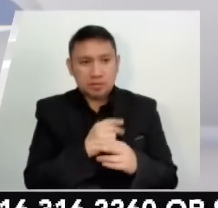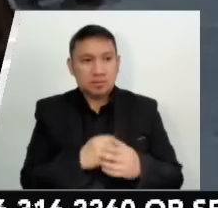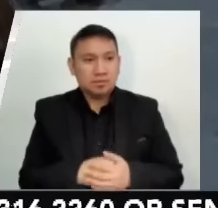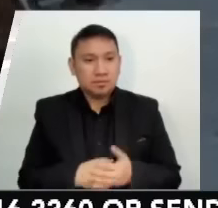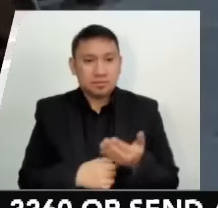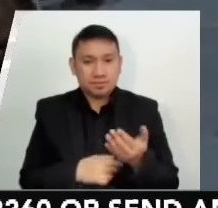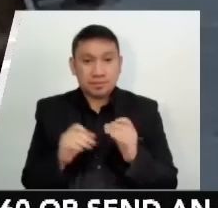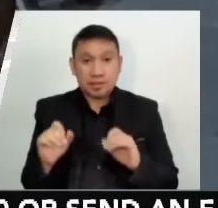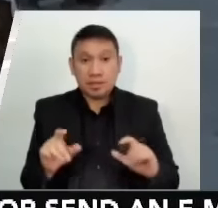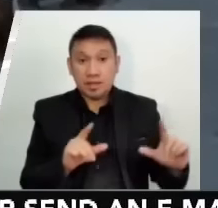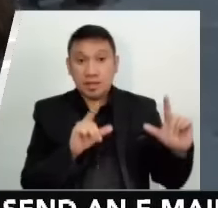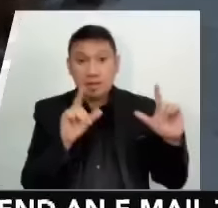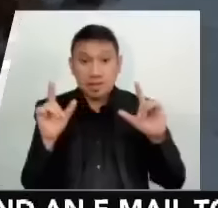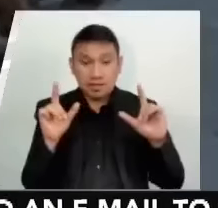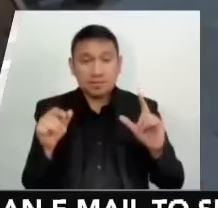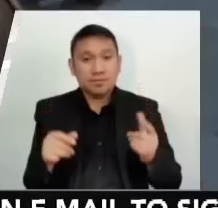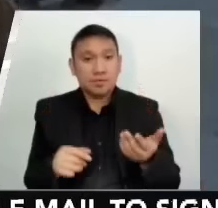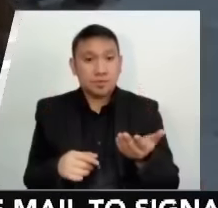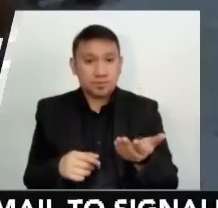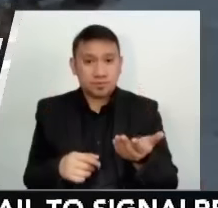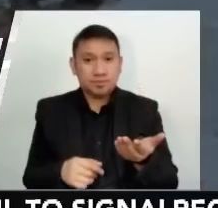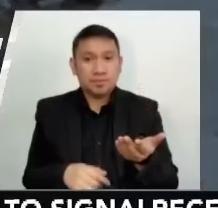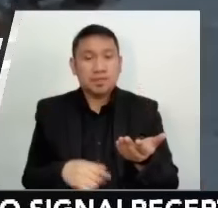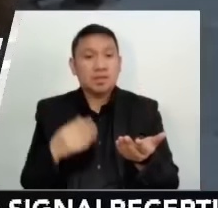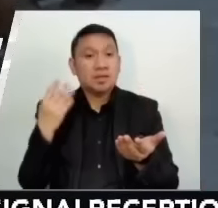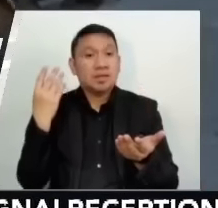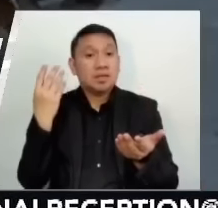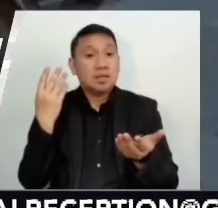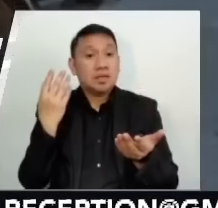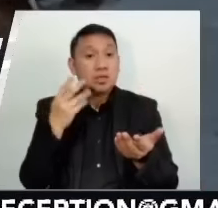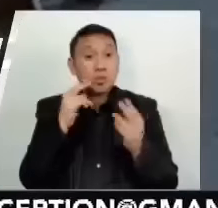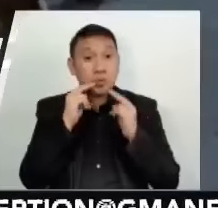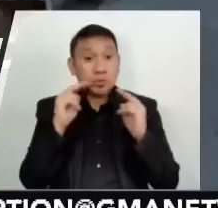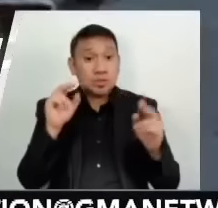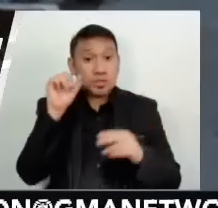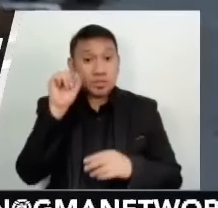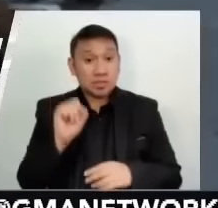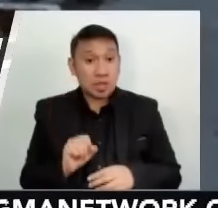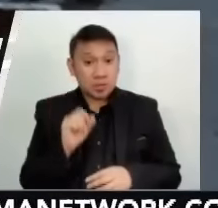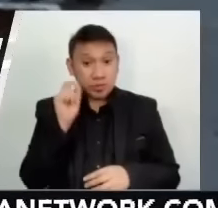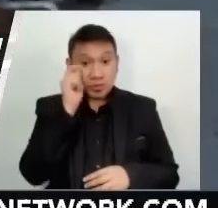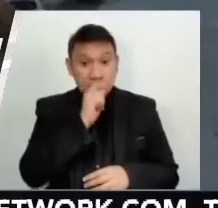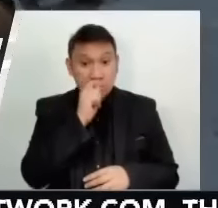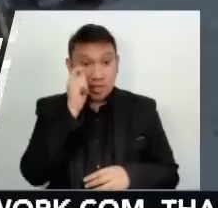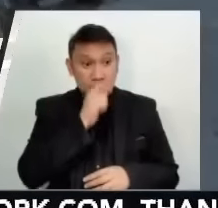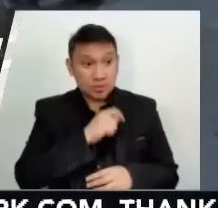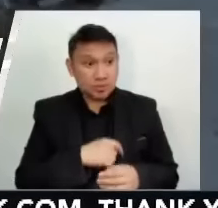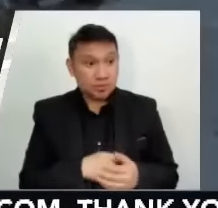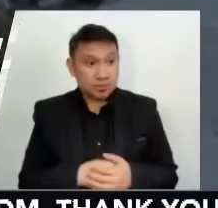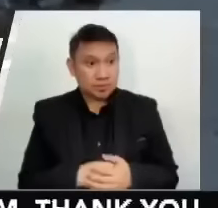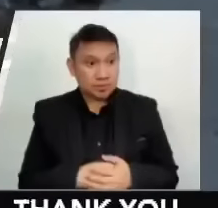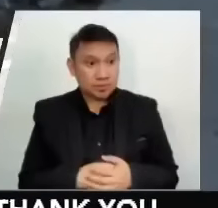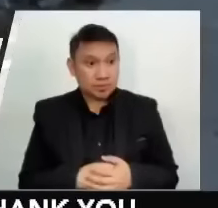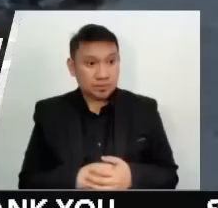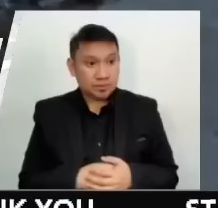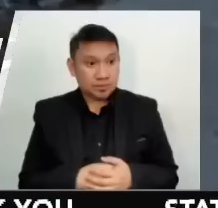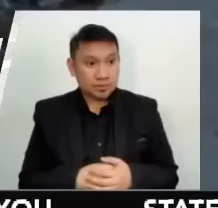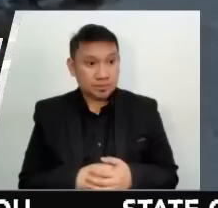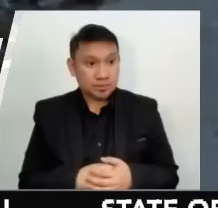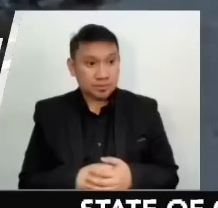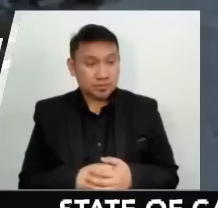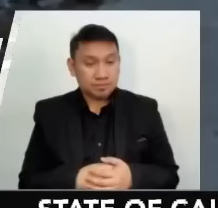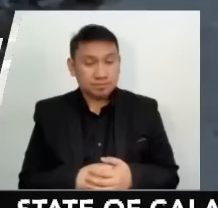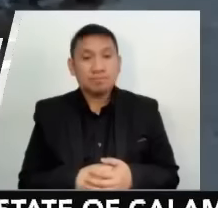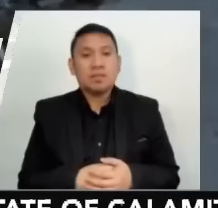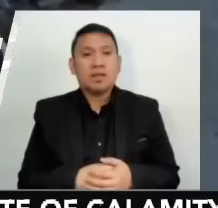Regional TV balitang Southern Tagalog Paul Igan Good morning Bukod sa paalalang